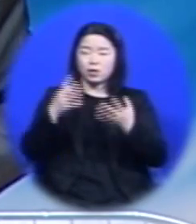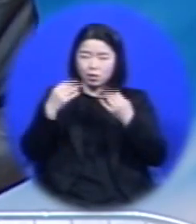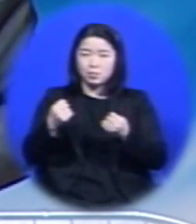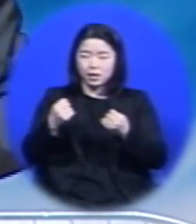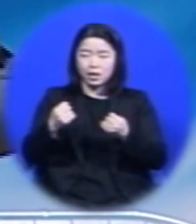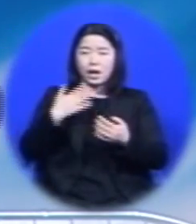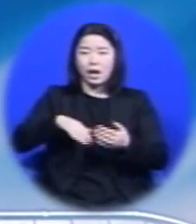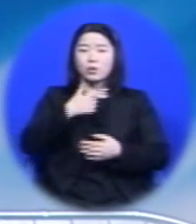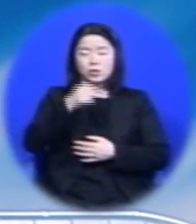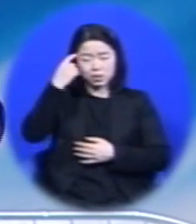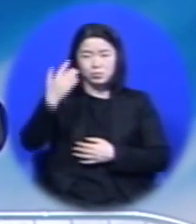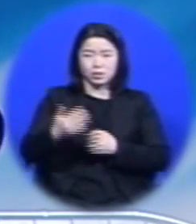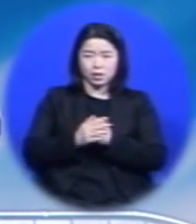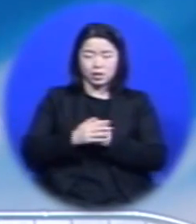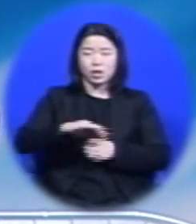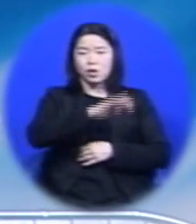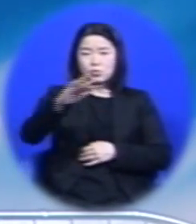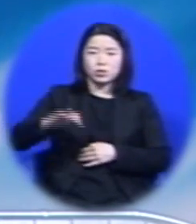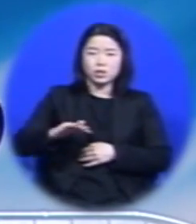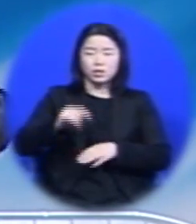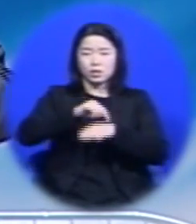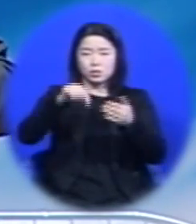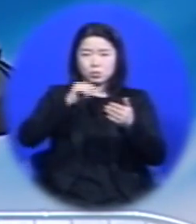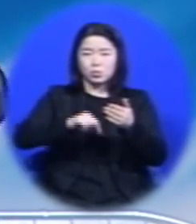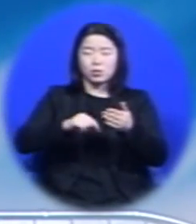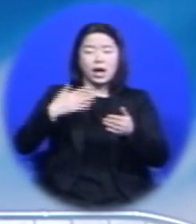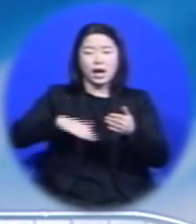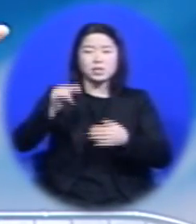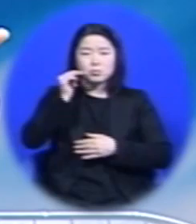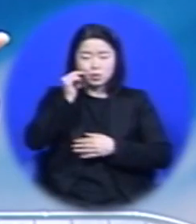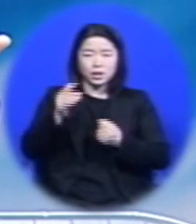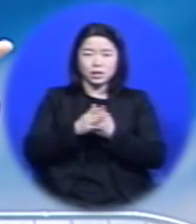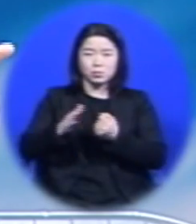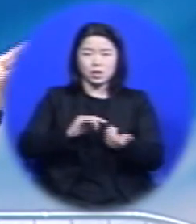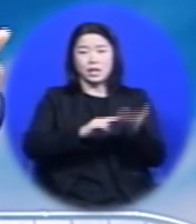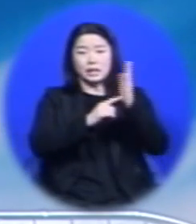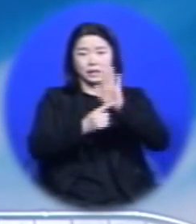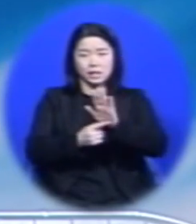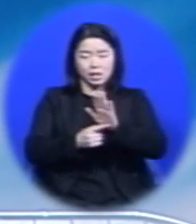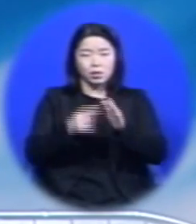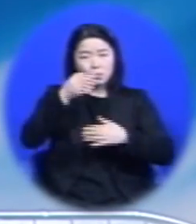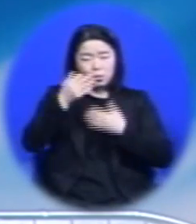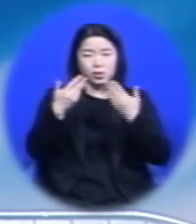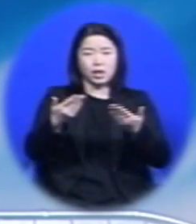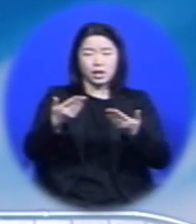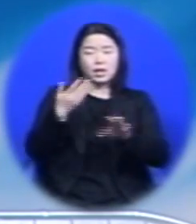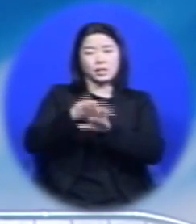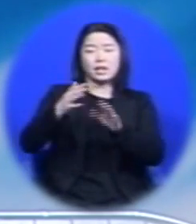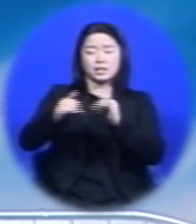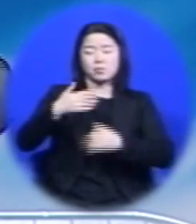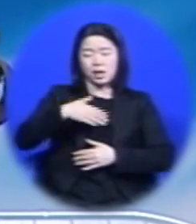싶으시겠죠 우리들끼리 속을 알 수가 없으니 속을 드러내 보여야 상대방이 알게 되는